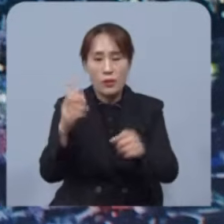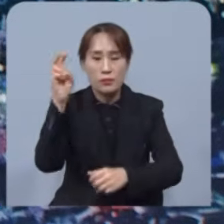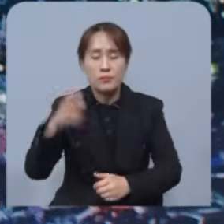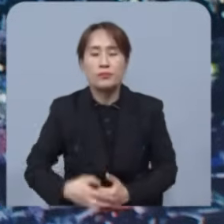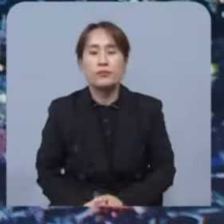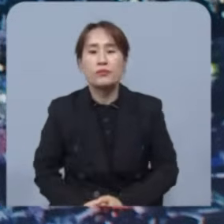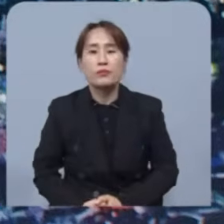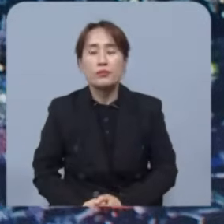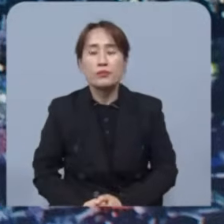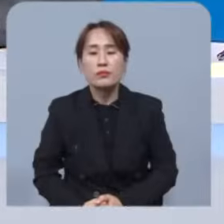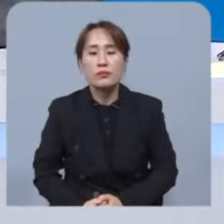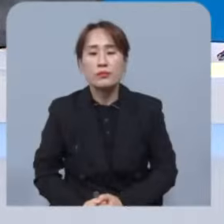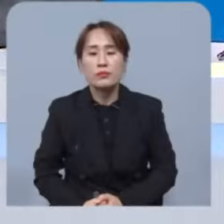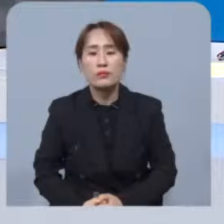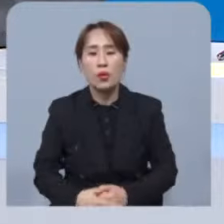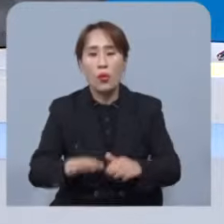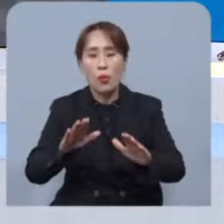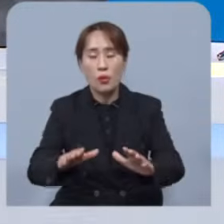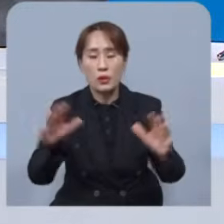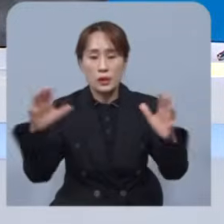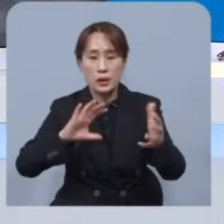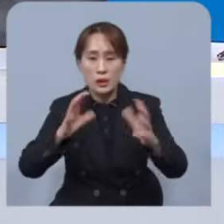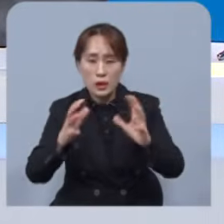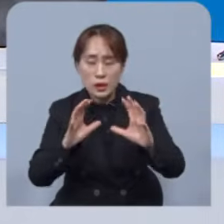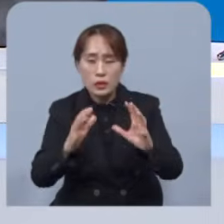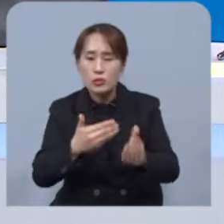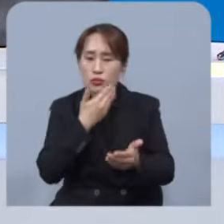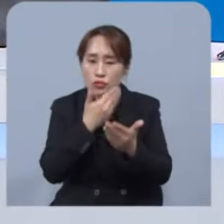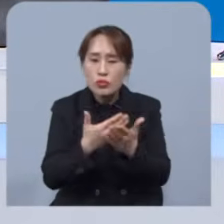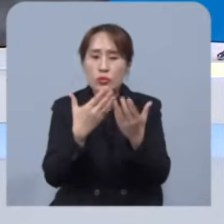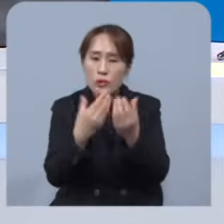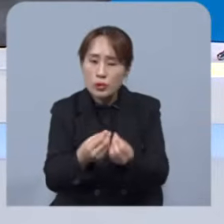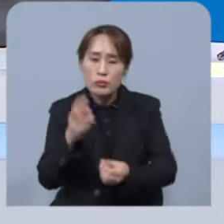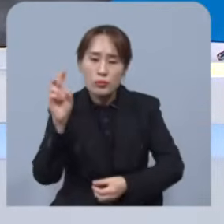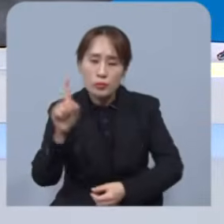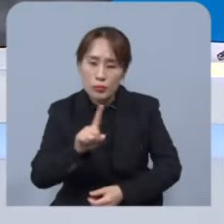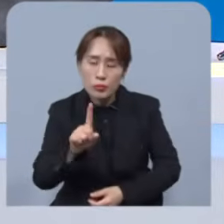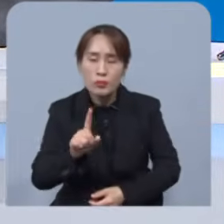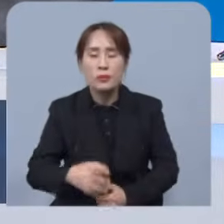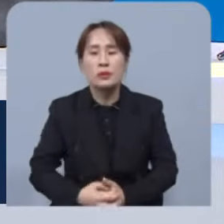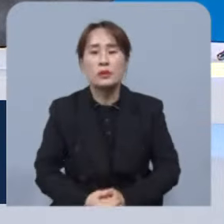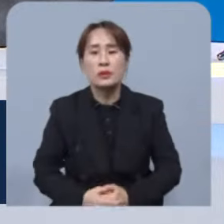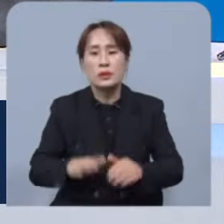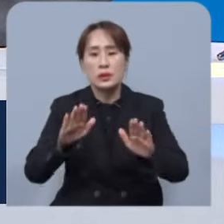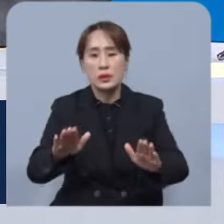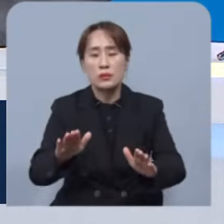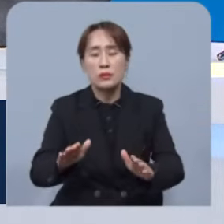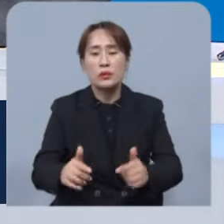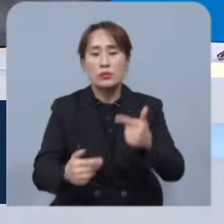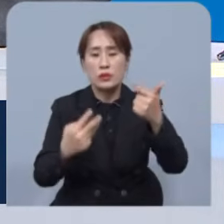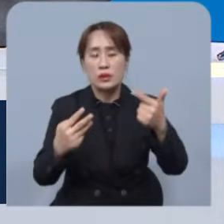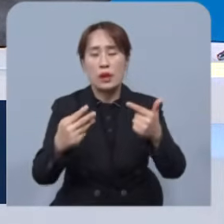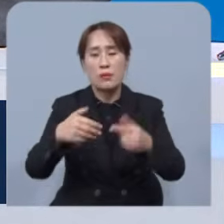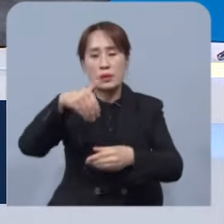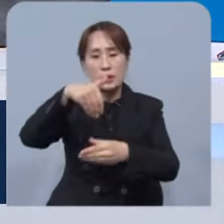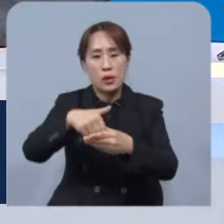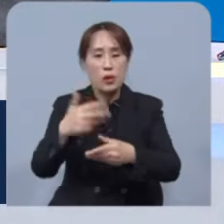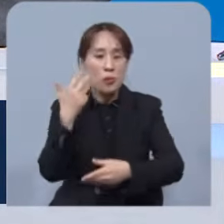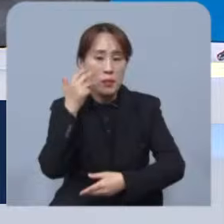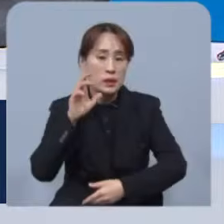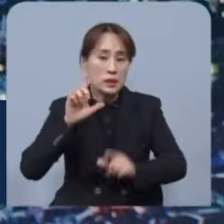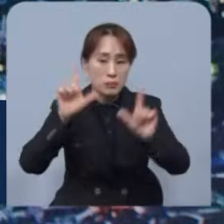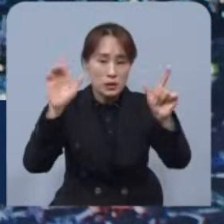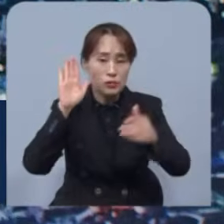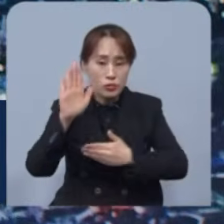네. 자, 그럼 오늘 타운홀 미팅에서 주로 어떤 내용들이 좀 다뤄질까요? 네, 지금 6.3 지방선거를 80여일